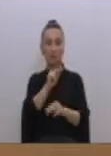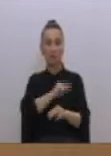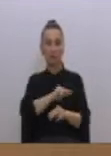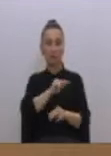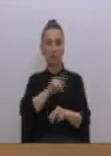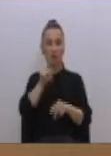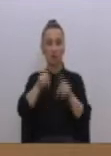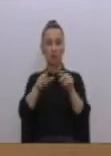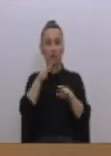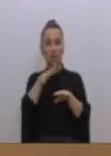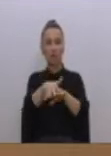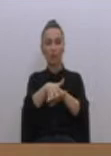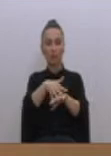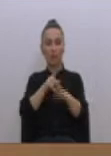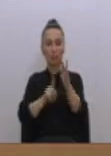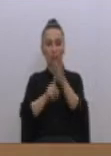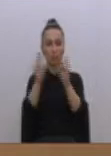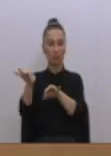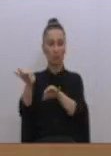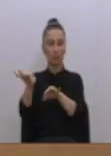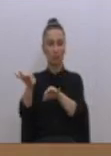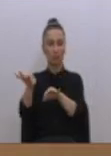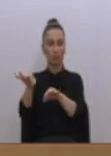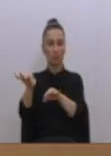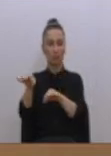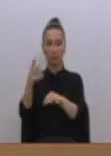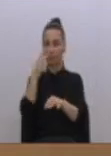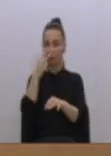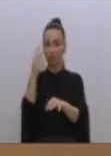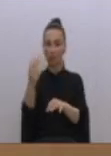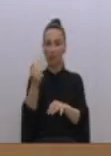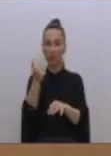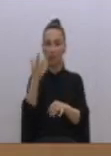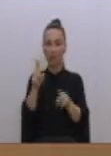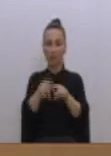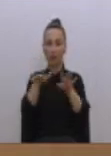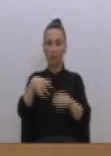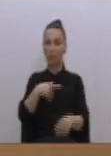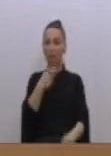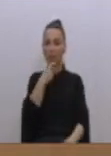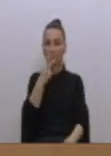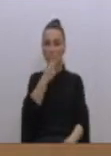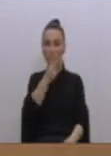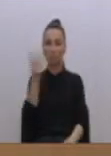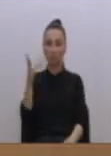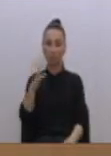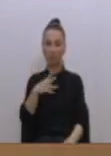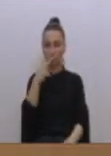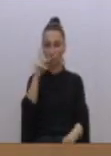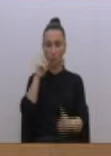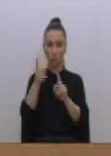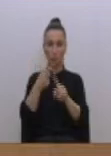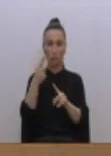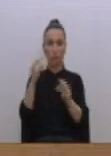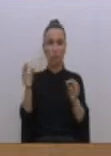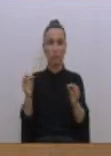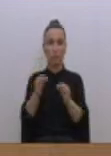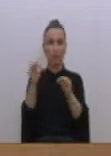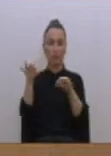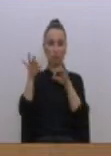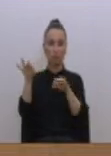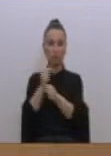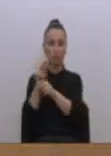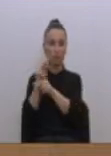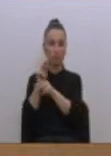ზოგან წლებია არ დაწყებულა. თვალითაც მე რამდენიმე ასეთი ადგილი მოვინახულე და ძალიან ნათლად ჩანს, რომ საერთოდ არაფერი არ